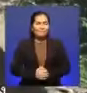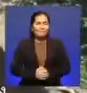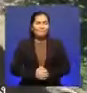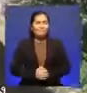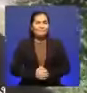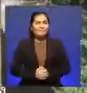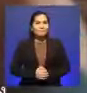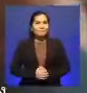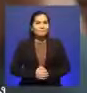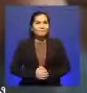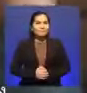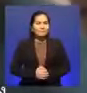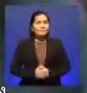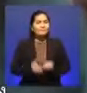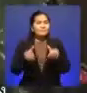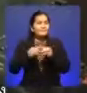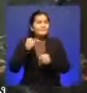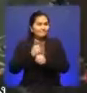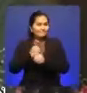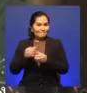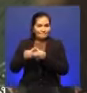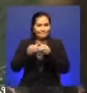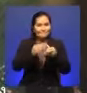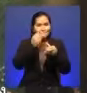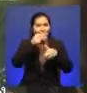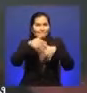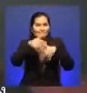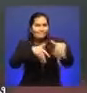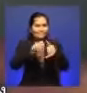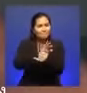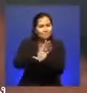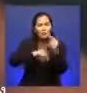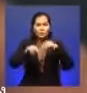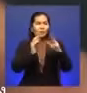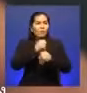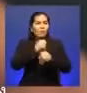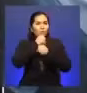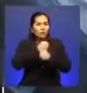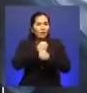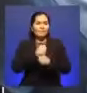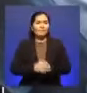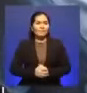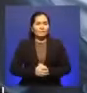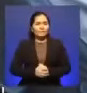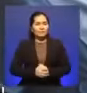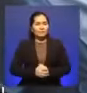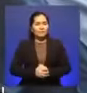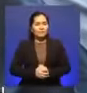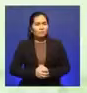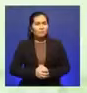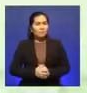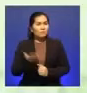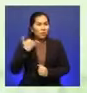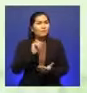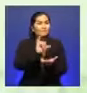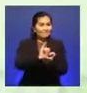หลังจากที่ทีมงานของเราได้ลงพื้นที่แล้วก็ดูแลผู้สูงอายุที่มีภาวะพึ่งพิงนะครับผมเคสที่เราดูแลเนี่ยจากติดเตียง